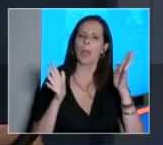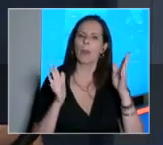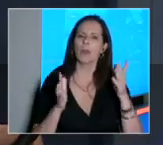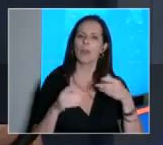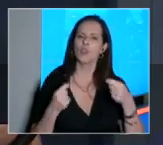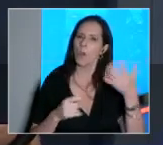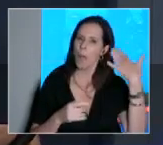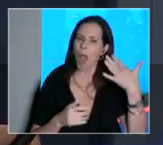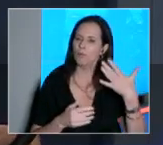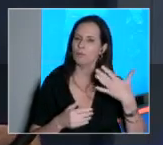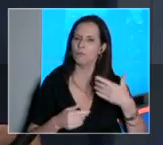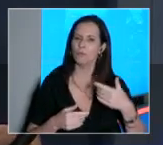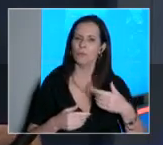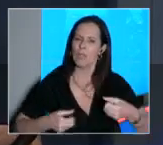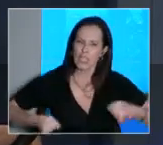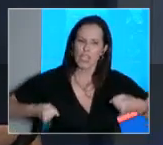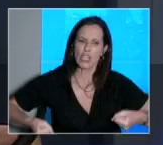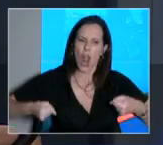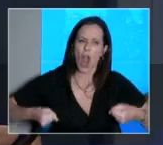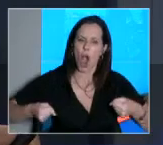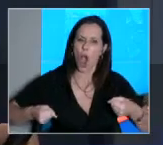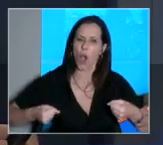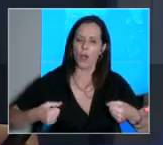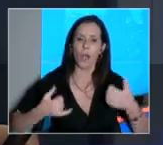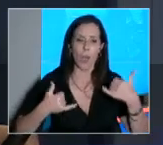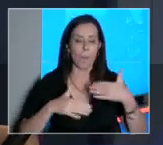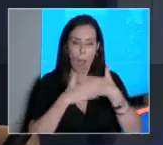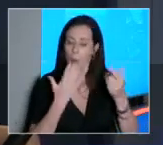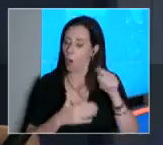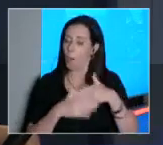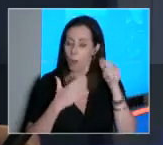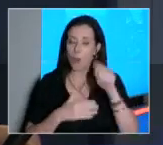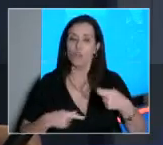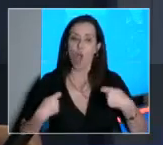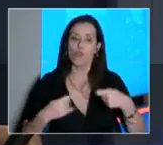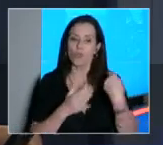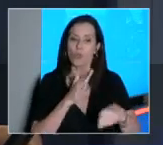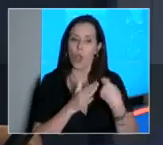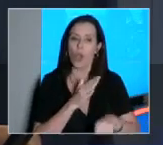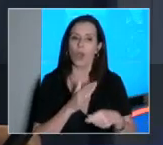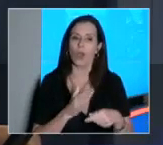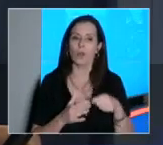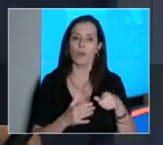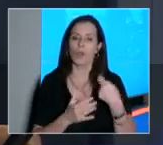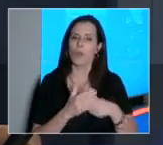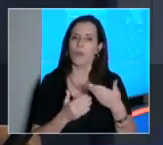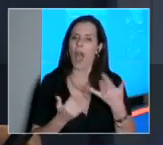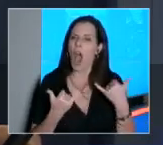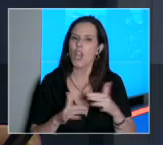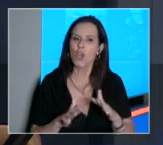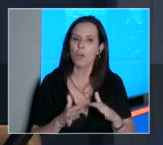שוק זה עד שפעם, הם הולכים עם מהמאות, הם סלים פלסטיק. כל בוקר. כל בוקר לשוק. זה יקר. כל בוקר לשוק.